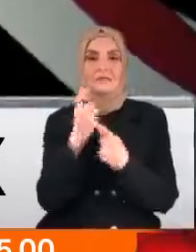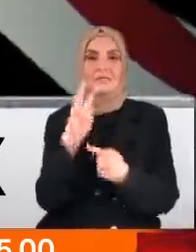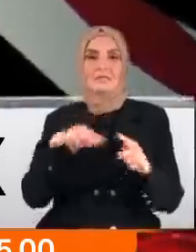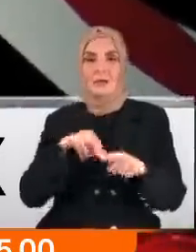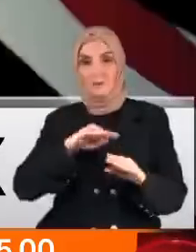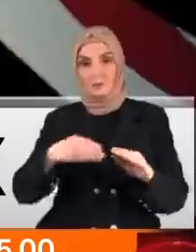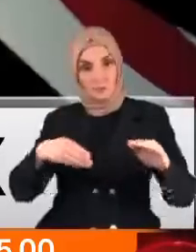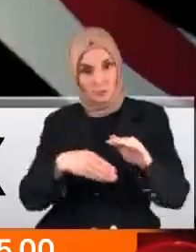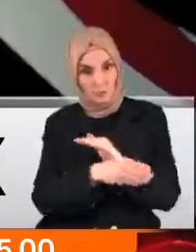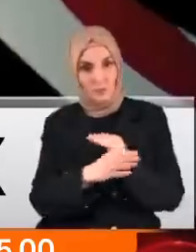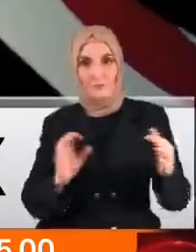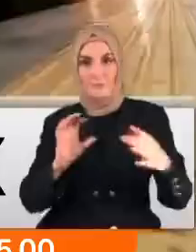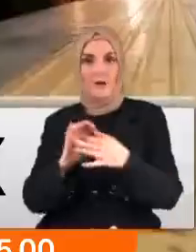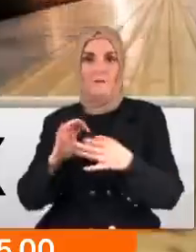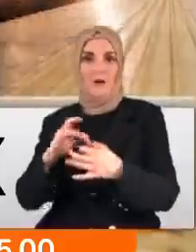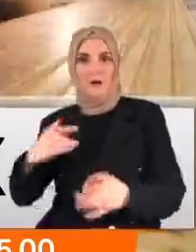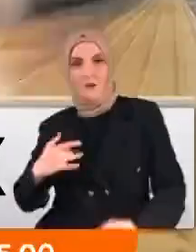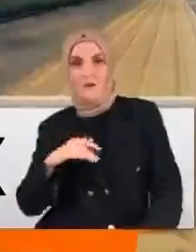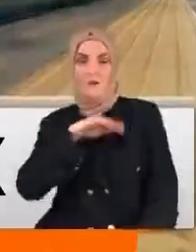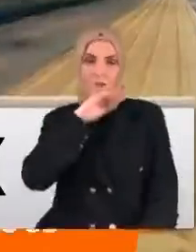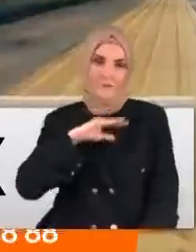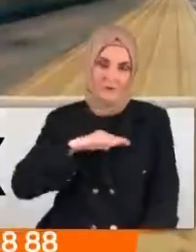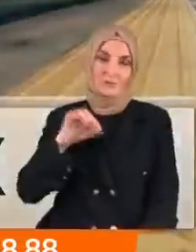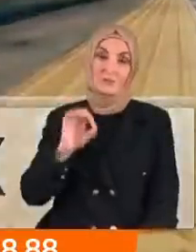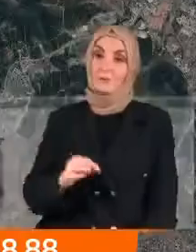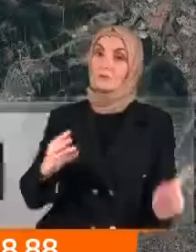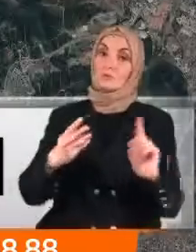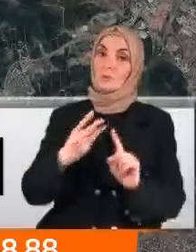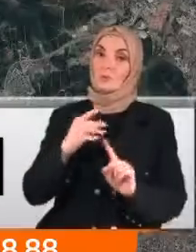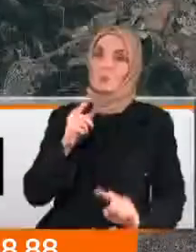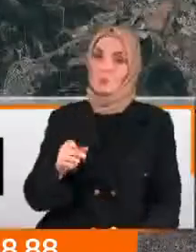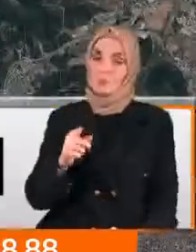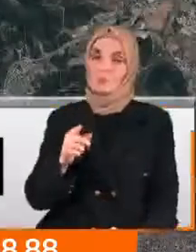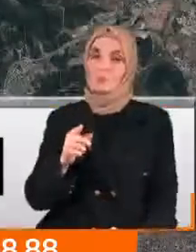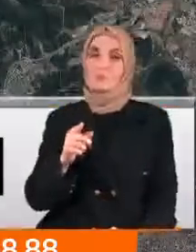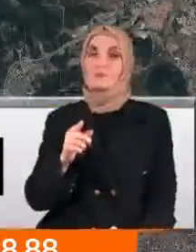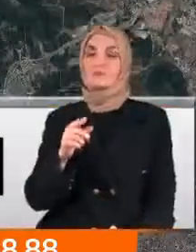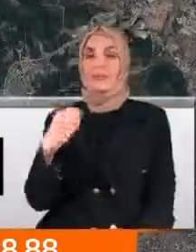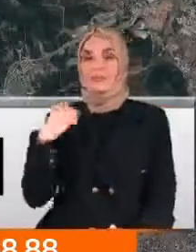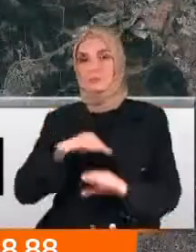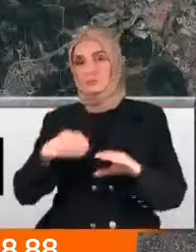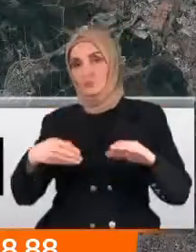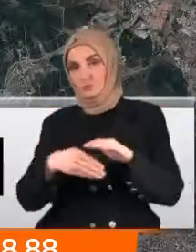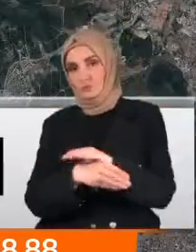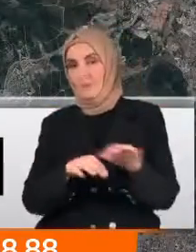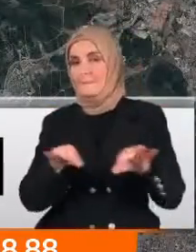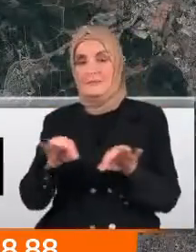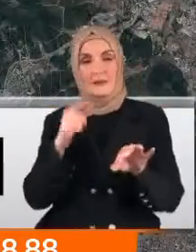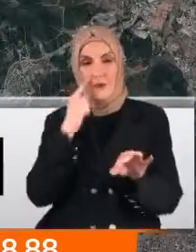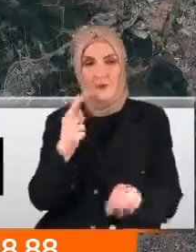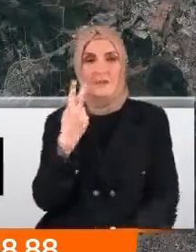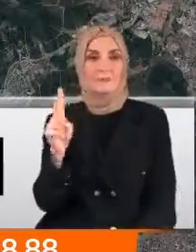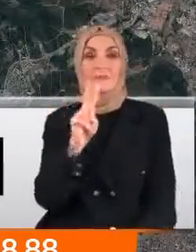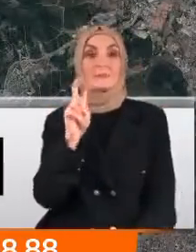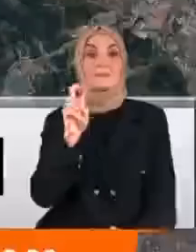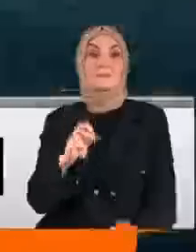üçüncü alternatif geliyor. O da Büyük İstanbul Tüneli. Planlamaya göre 2028 yılında hizmete açılacak, tamamen